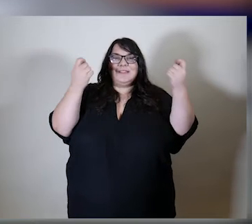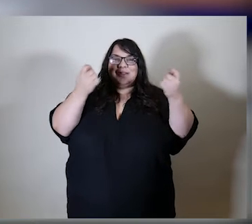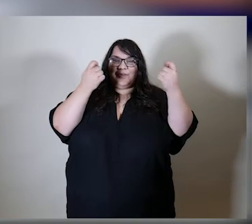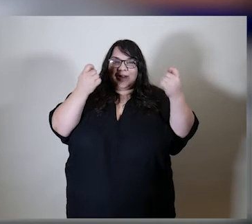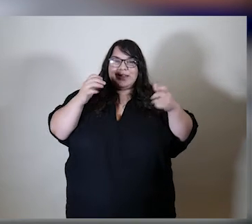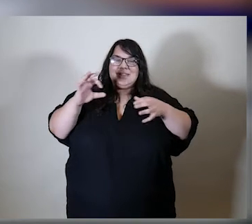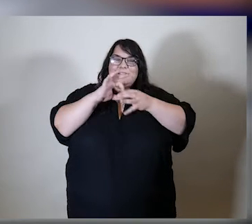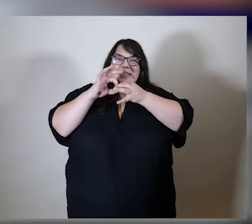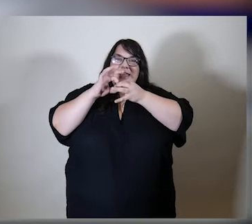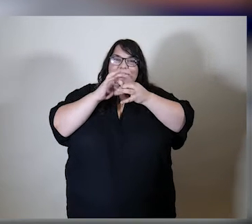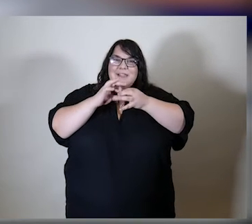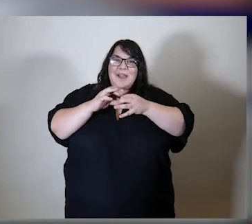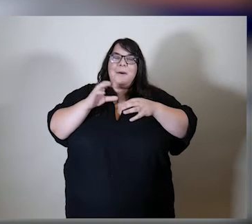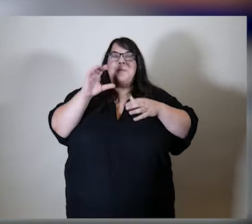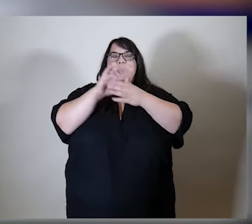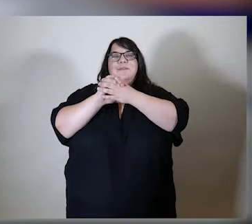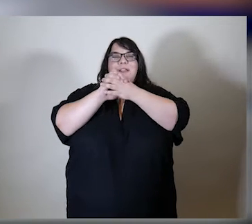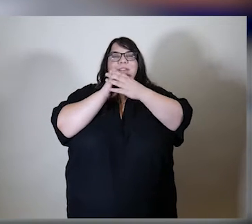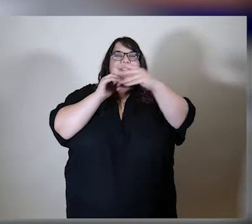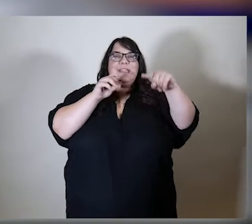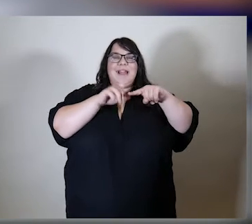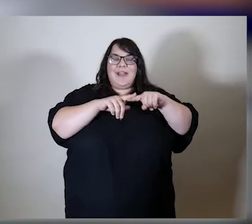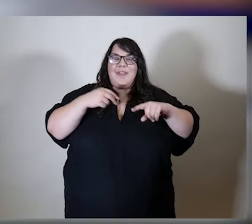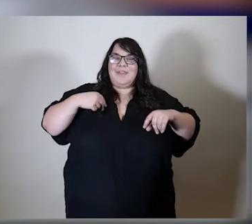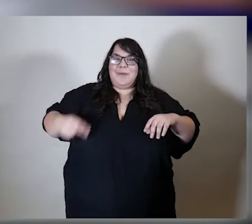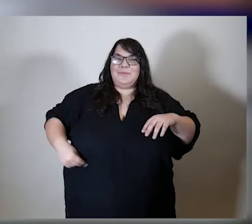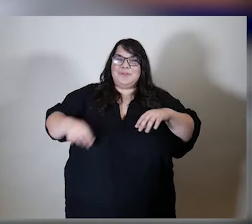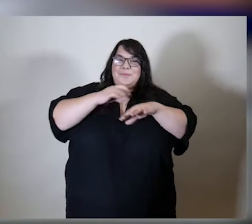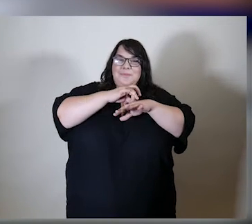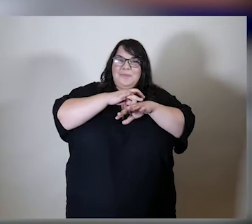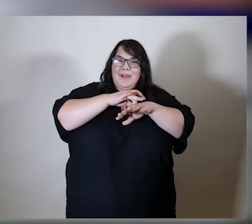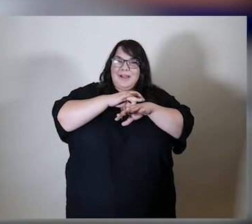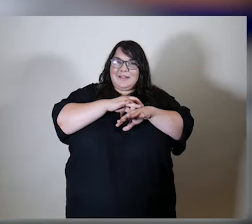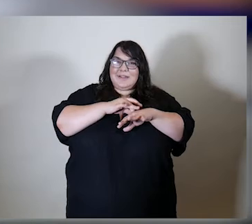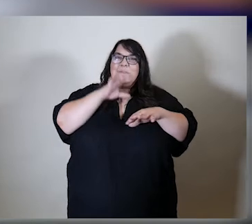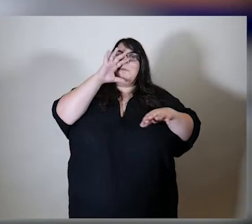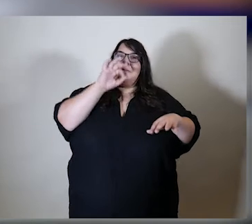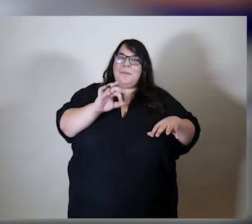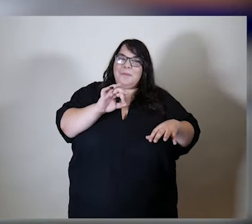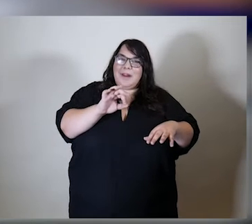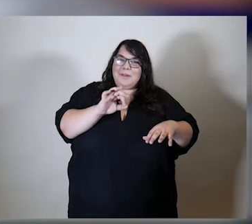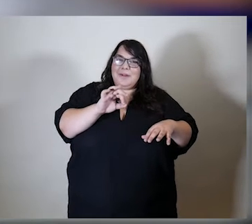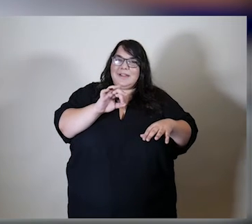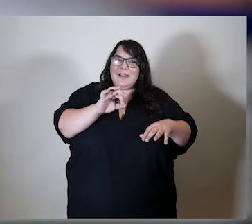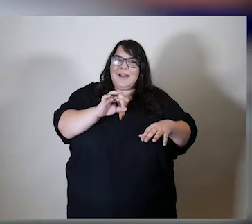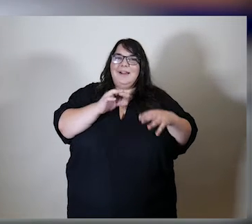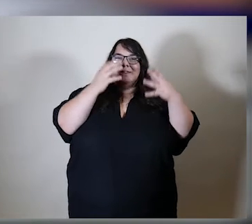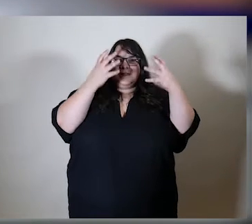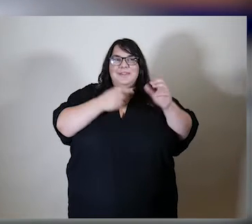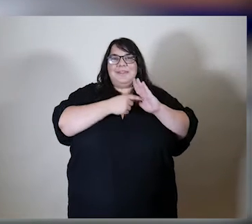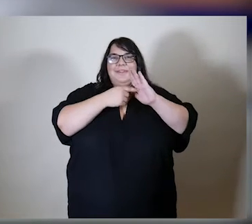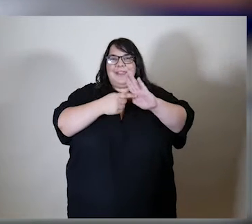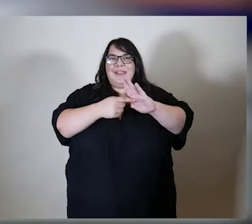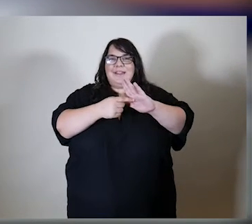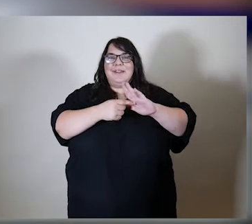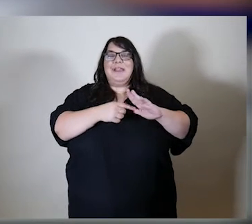τη συνεργασία της Περιφέρειας Δυτικής Ελλάδος και του Δήμου Πατρέων, ανταποκρίνεται στους στόχους του κοινωνικού χαρακτήρα της. Ως ΕΛΕΠΑΠ